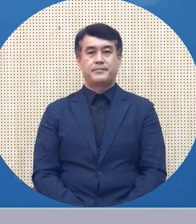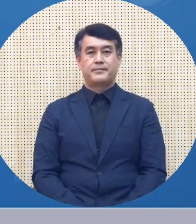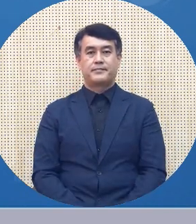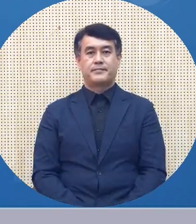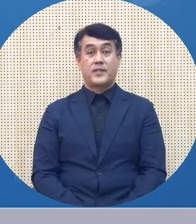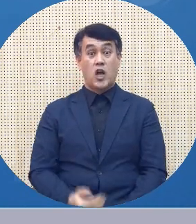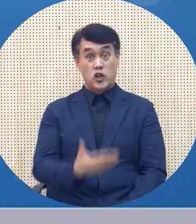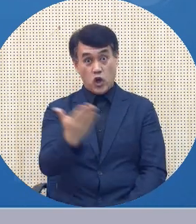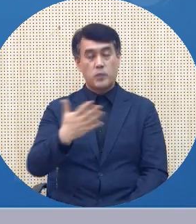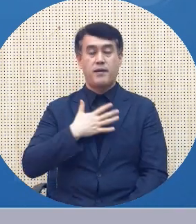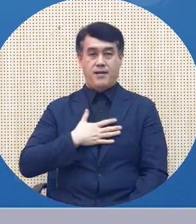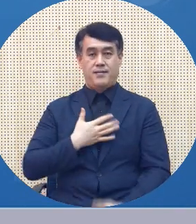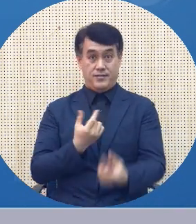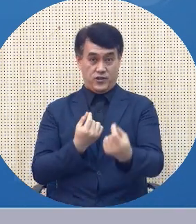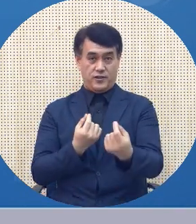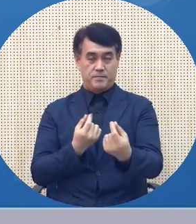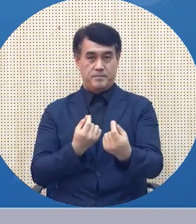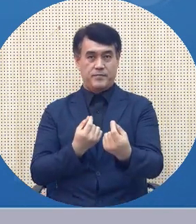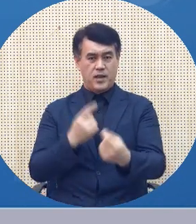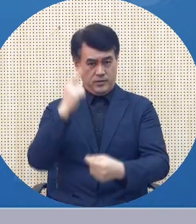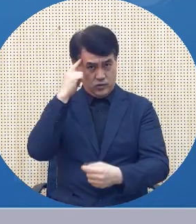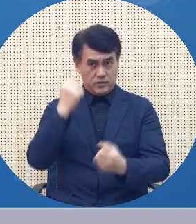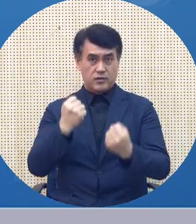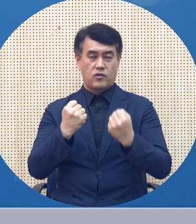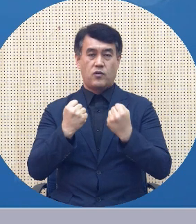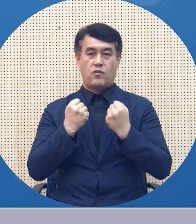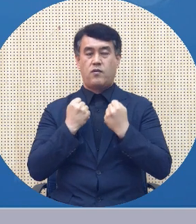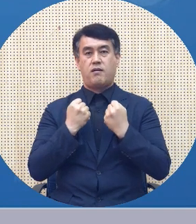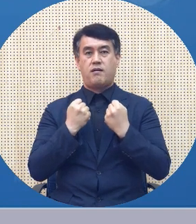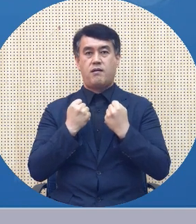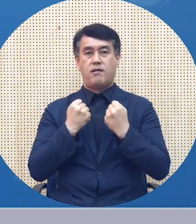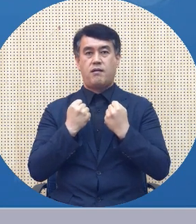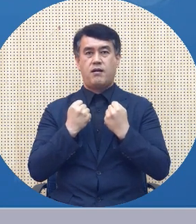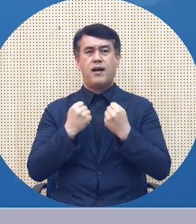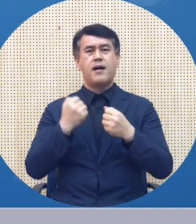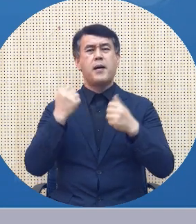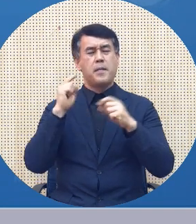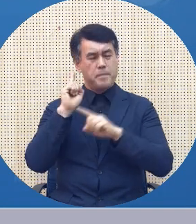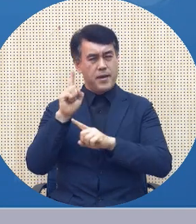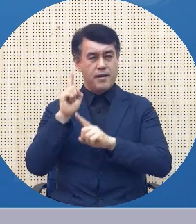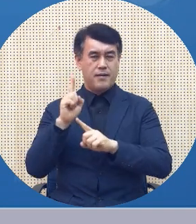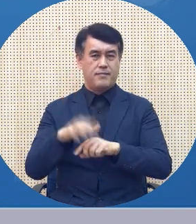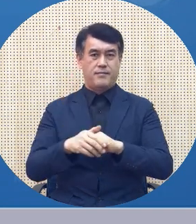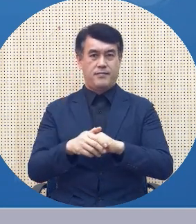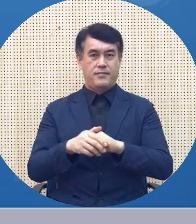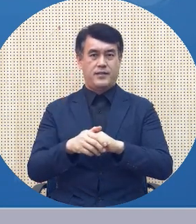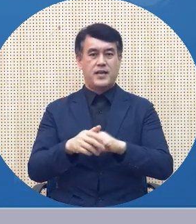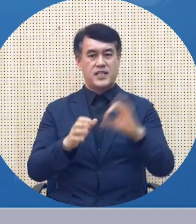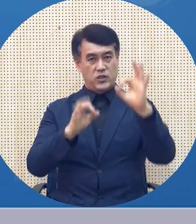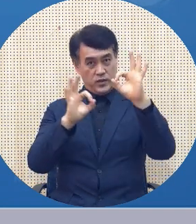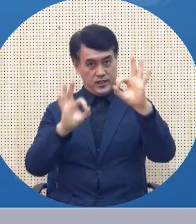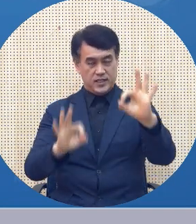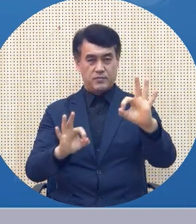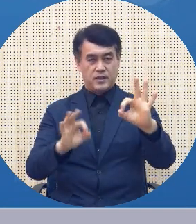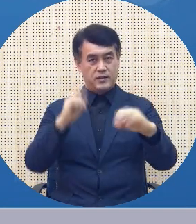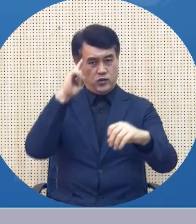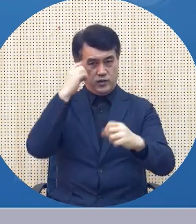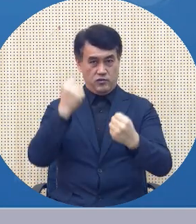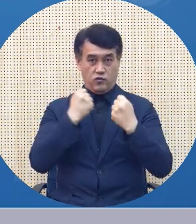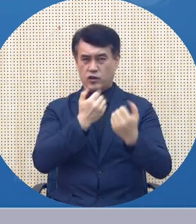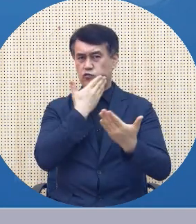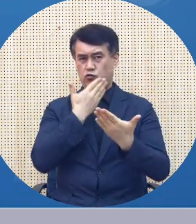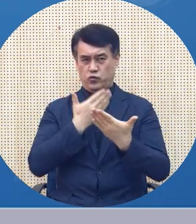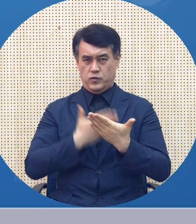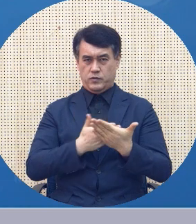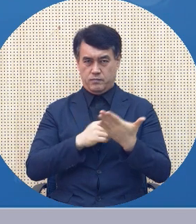여러분들 다 알고 계시듯이 정신건강의 날은 매년 10월 10일 정신건강의 중요성을